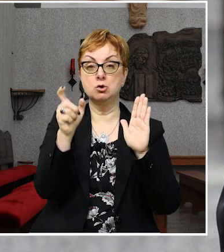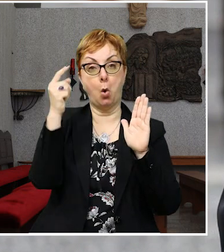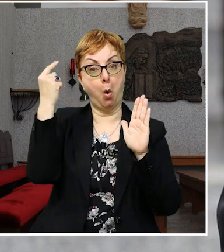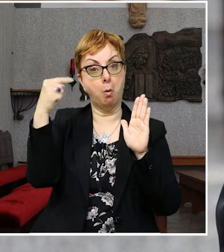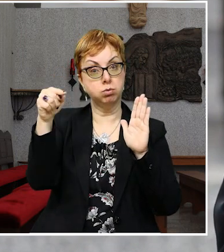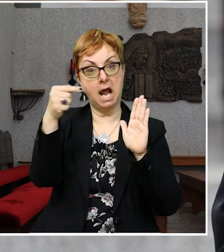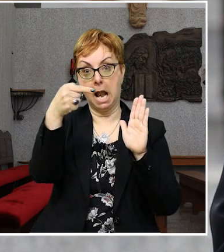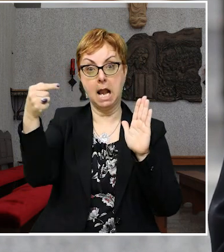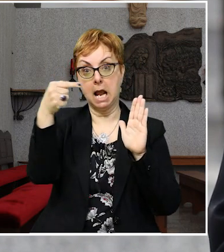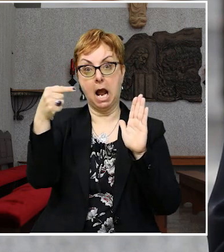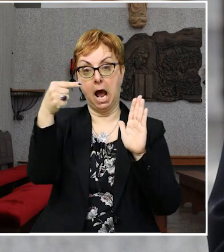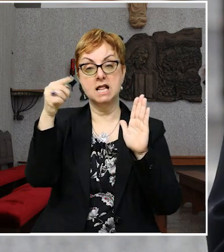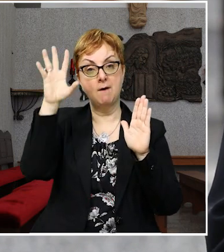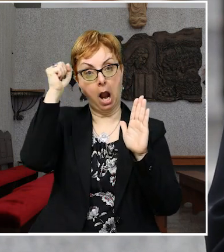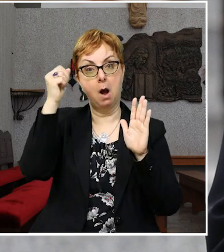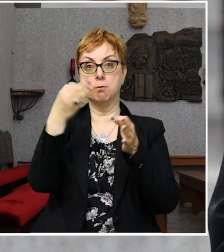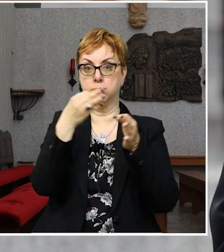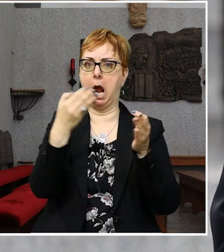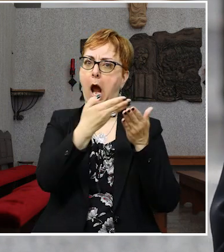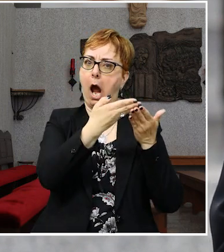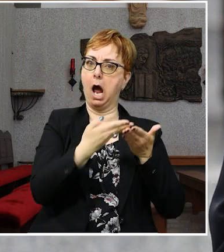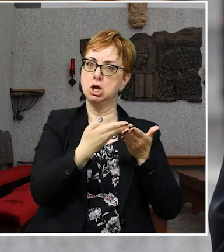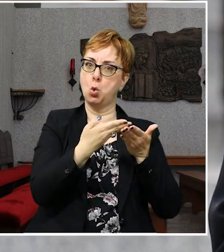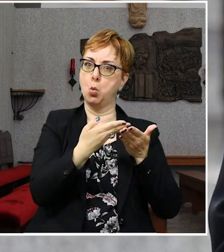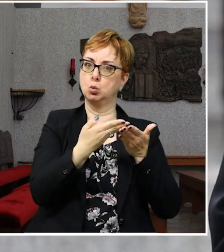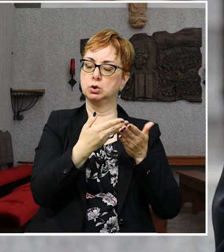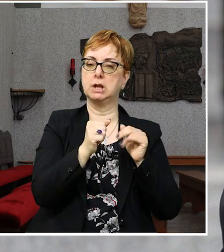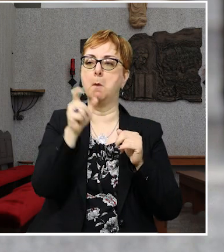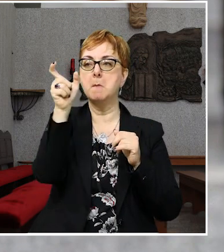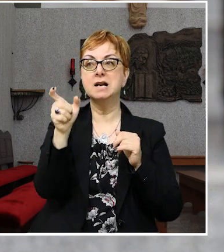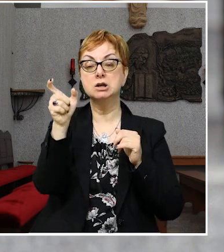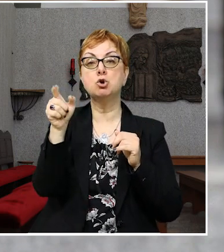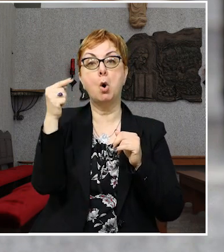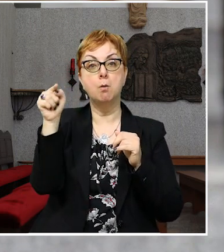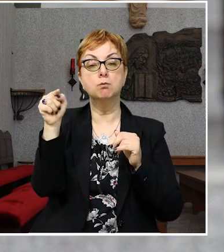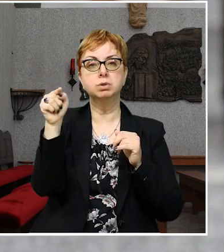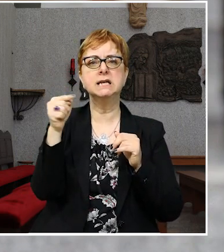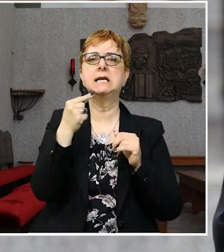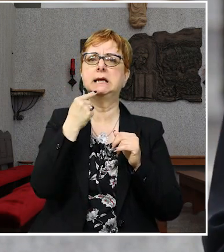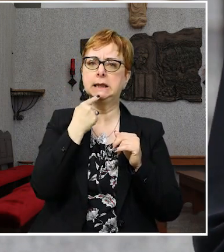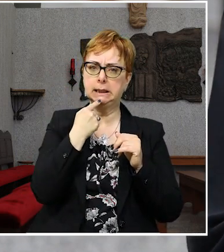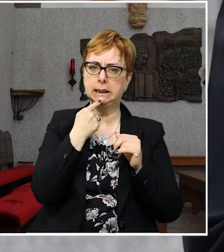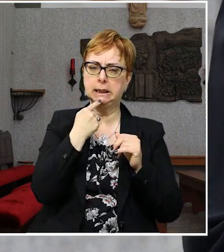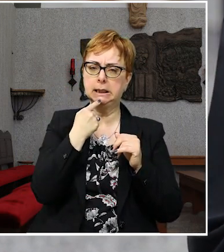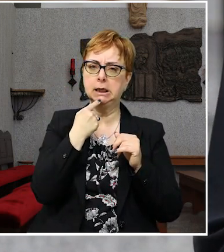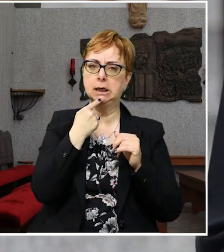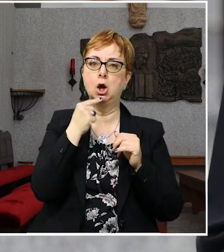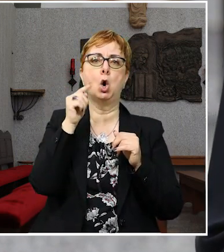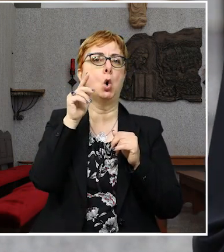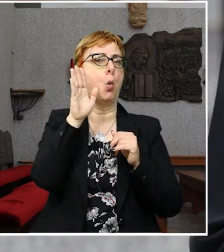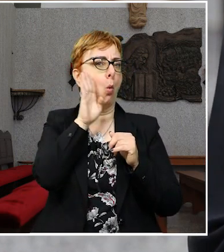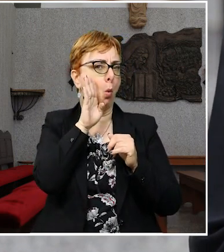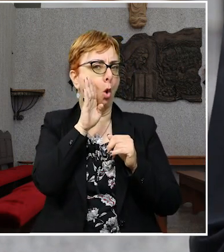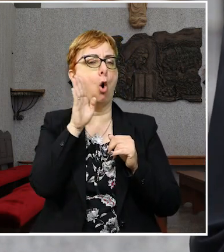questa figura negativa, la figura dell'empio. L'empio è colui o